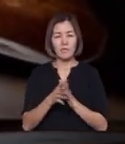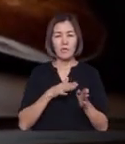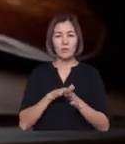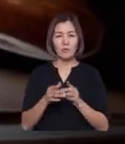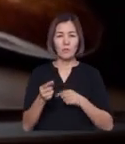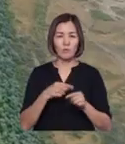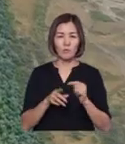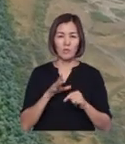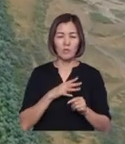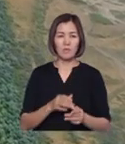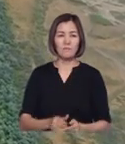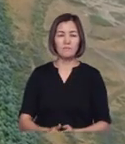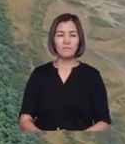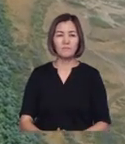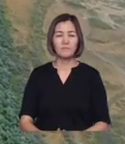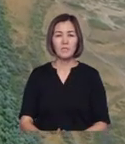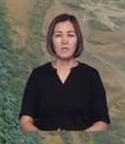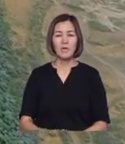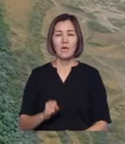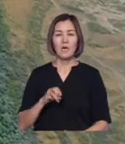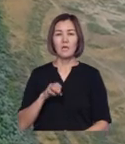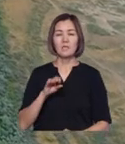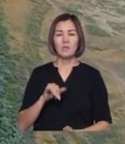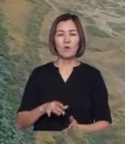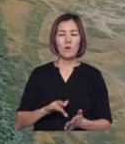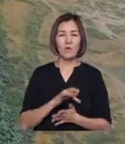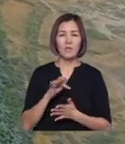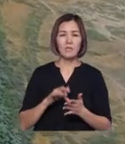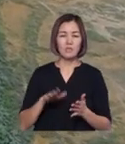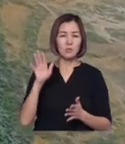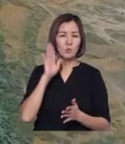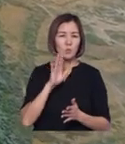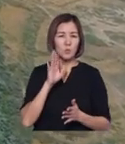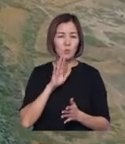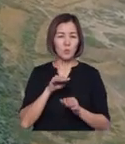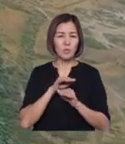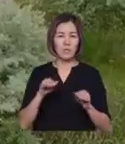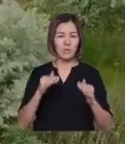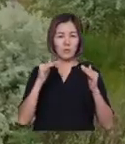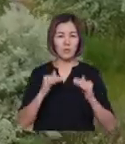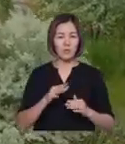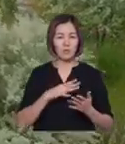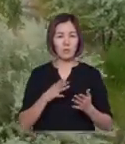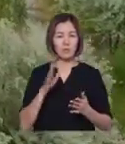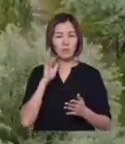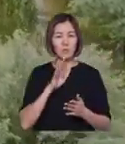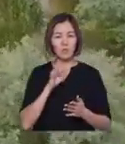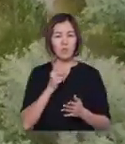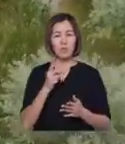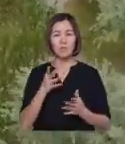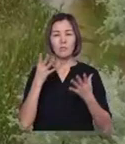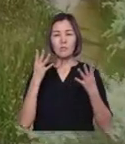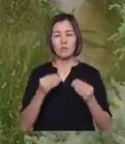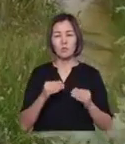толығымен өтелді. Атырау қаласының аумағында жайық өзені деңгейі төмендей бастады. Махамбет ауданында өзен арнасы бірнеше күн